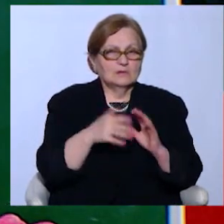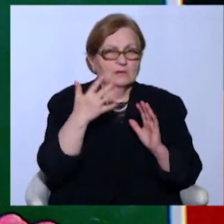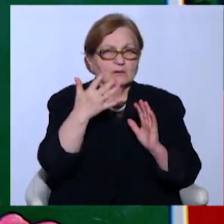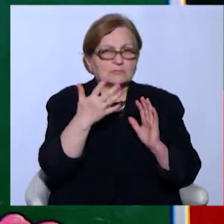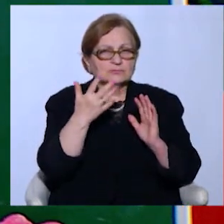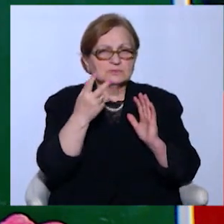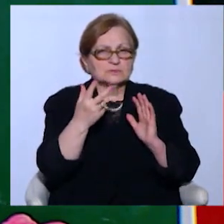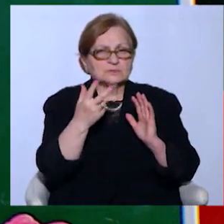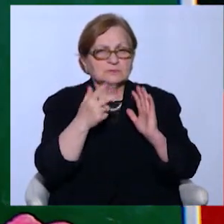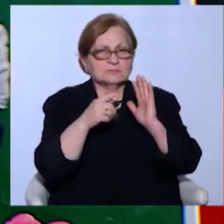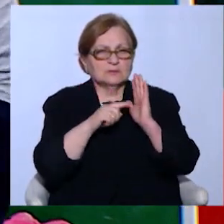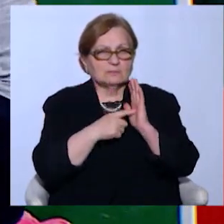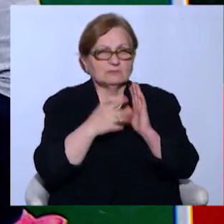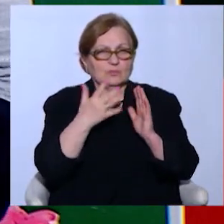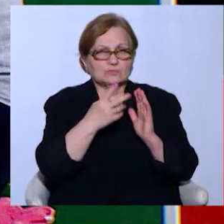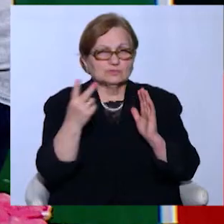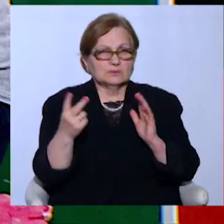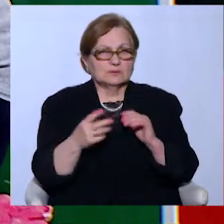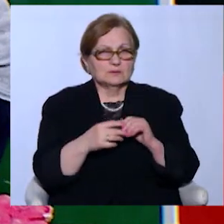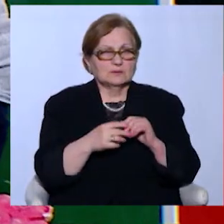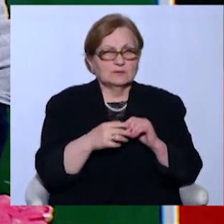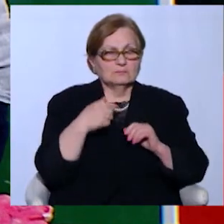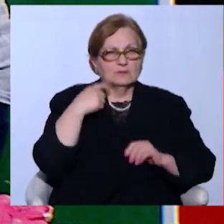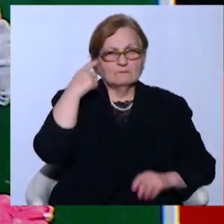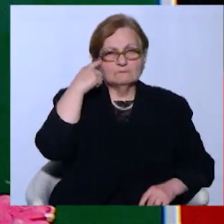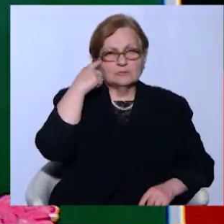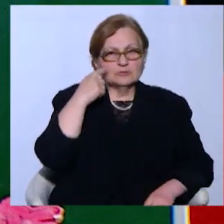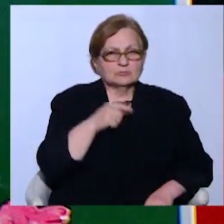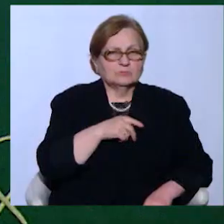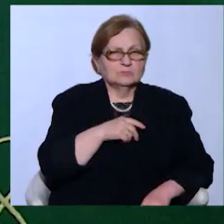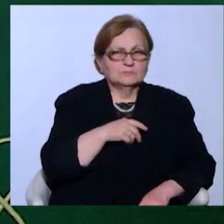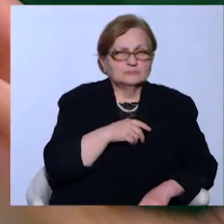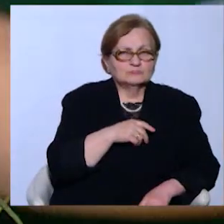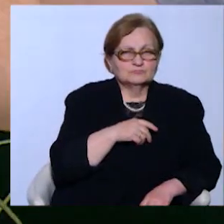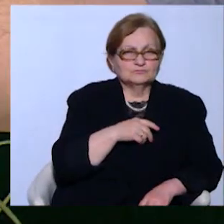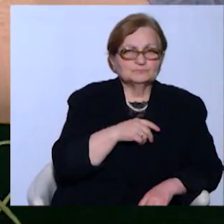53 გამრავლებული 52-ზე. ფიქრობ ასე.